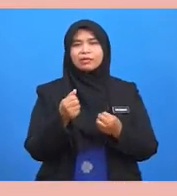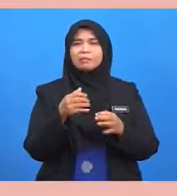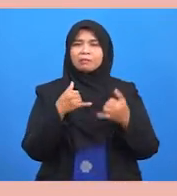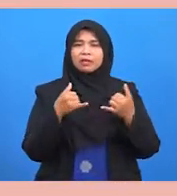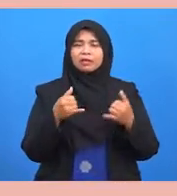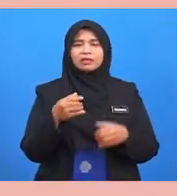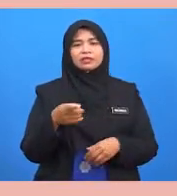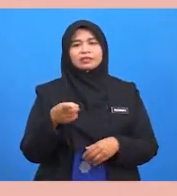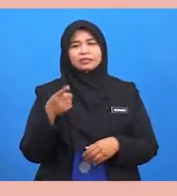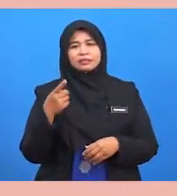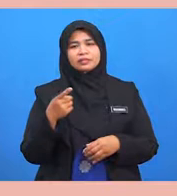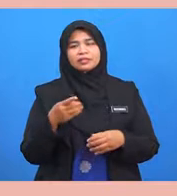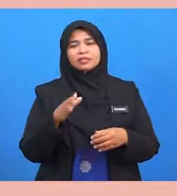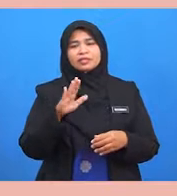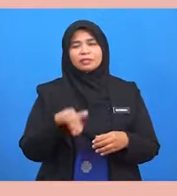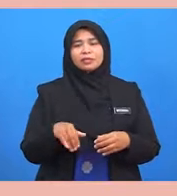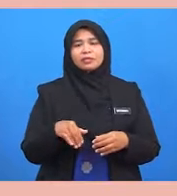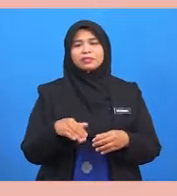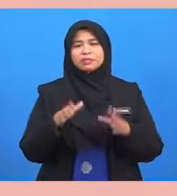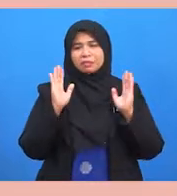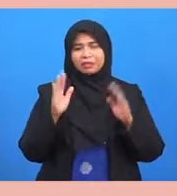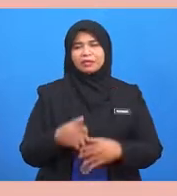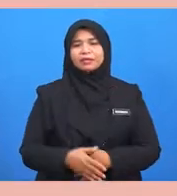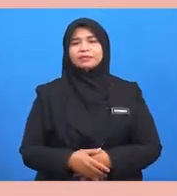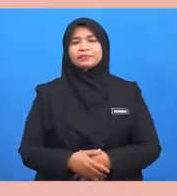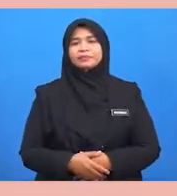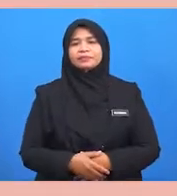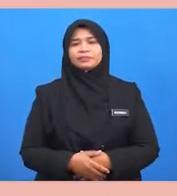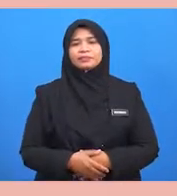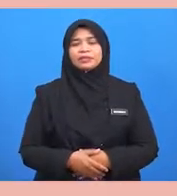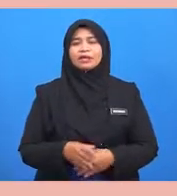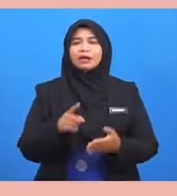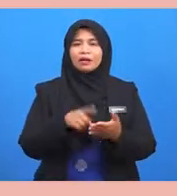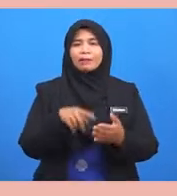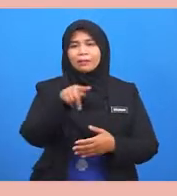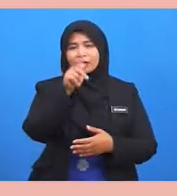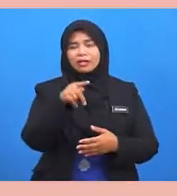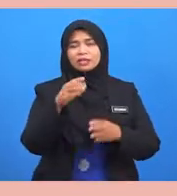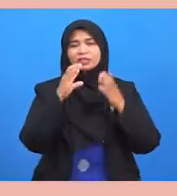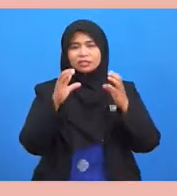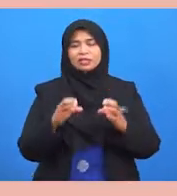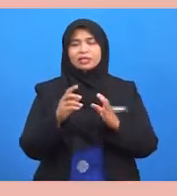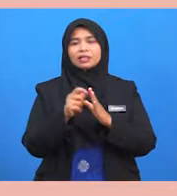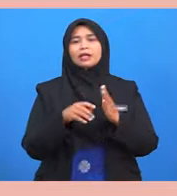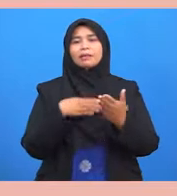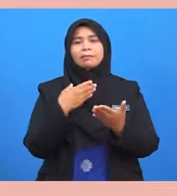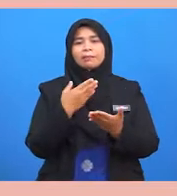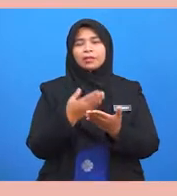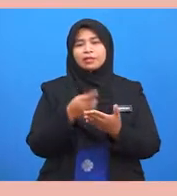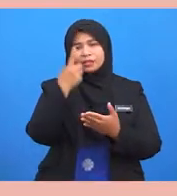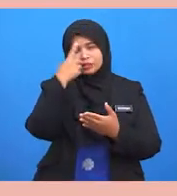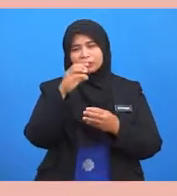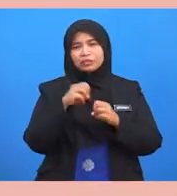dahulu sebelum menunaikan solat asar. Apakah cara terbaik